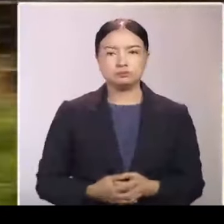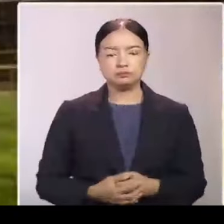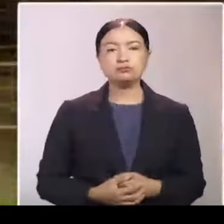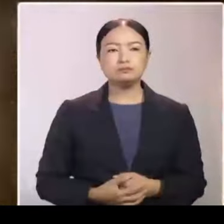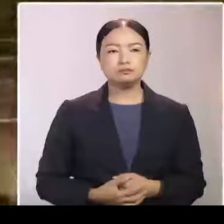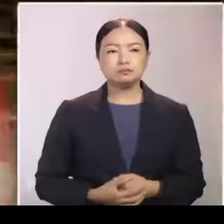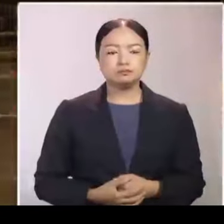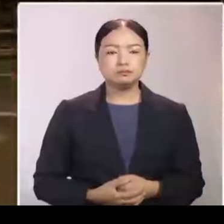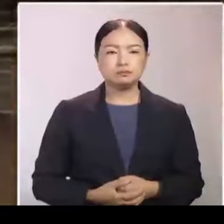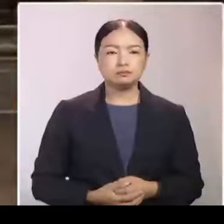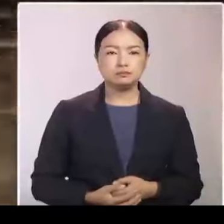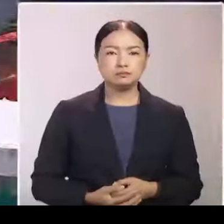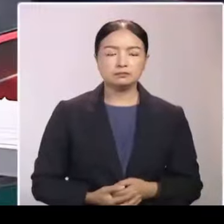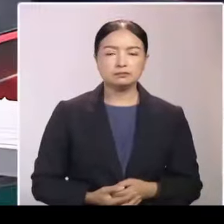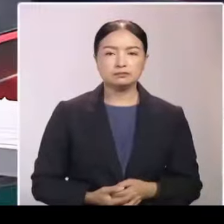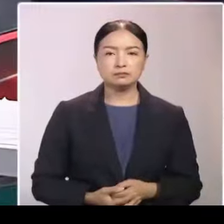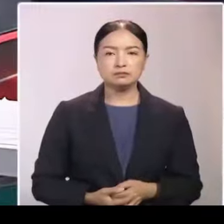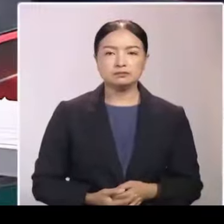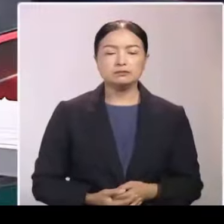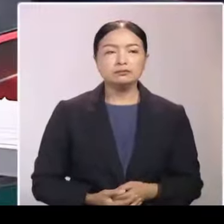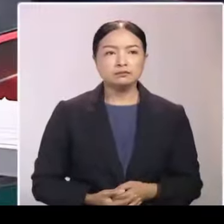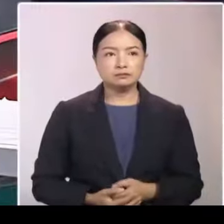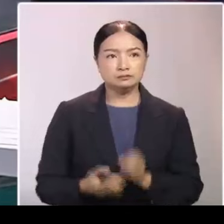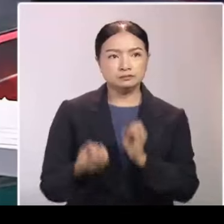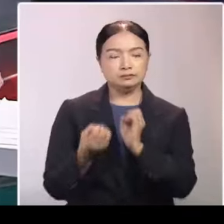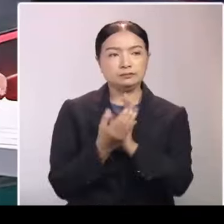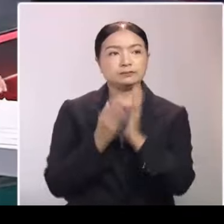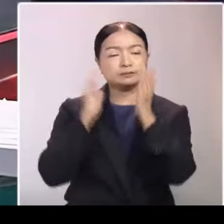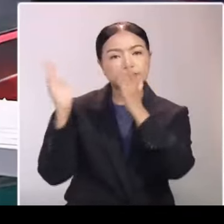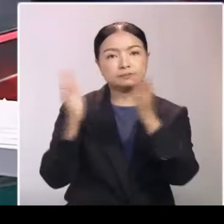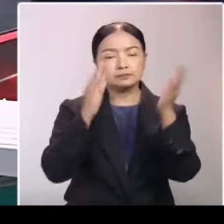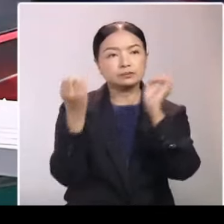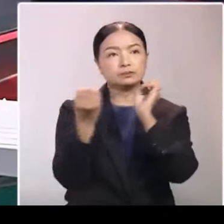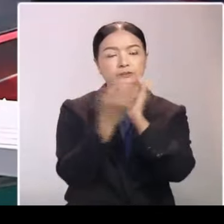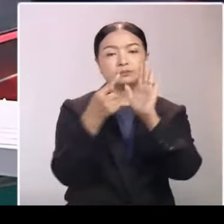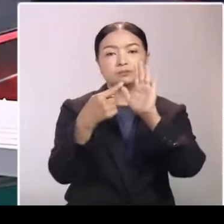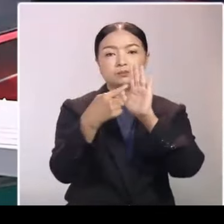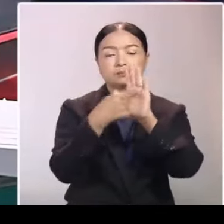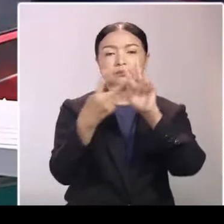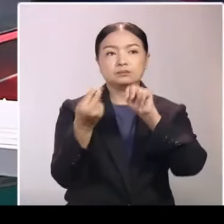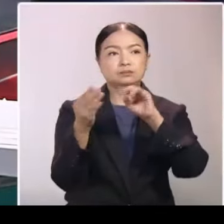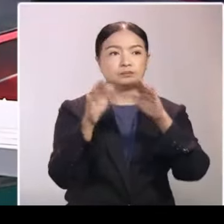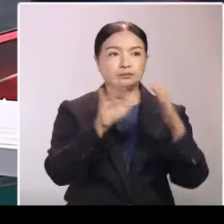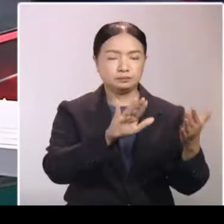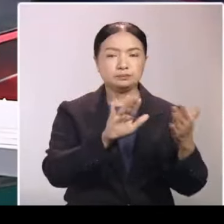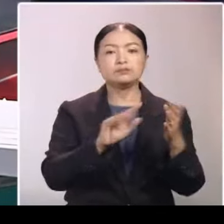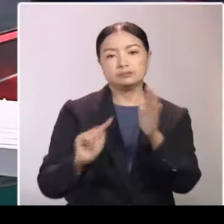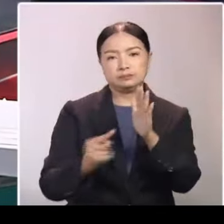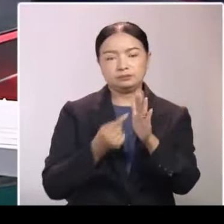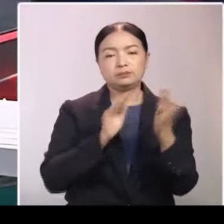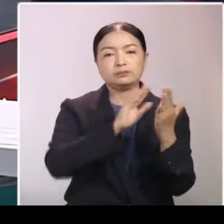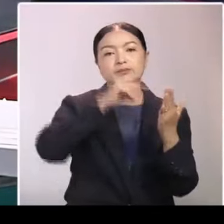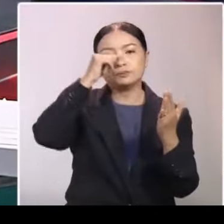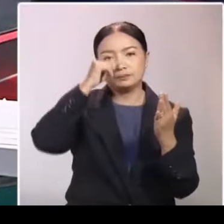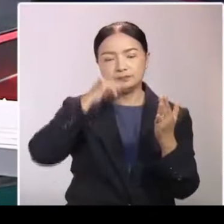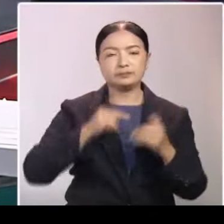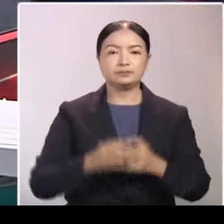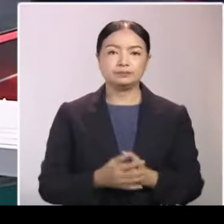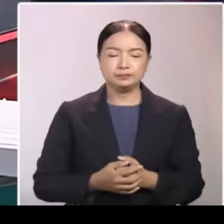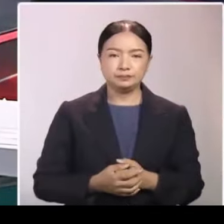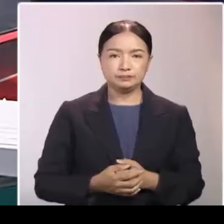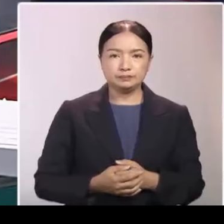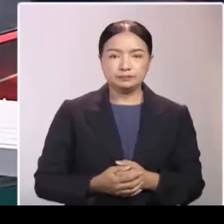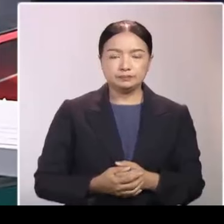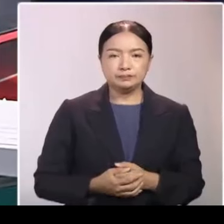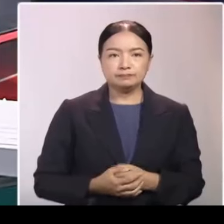ซูริกค่ะผลกระทบของพายุซูริกจังหวัดนครพนมนะคะคุณผู้ชมจังหวัดแรกของไทยที่พายุเคลื่อนเข้าปก